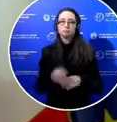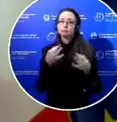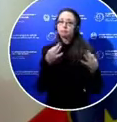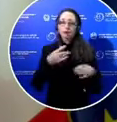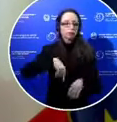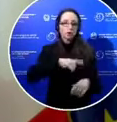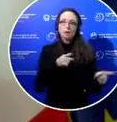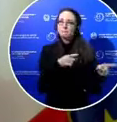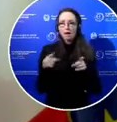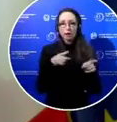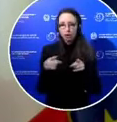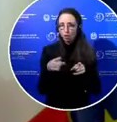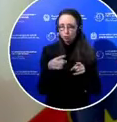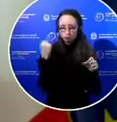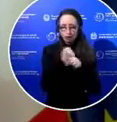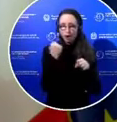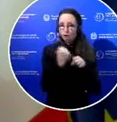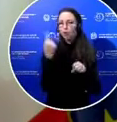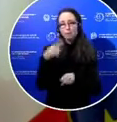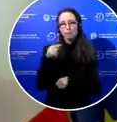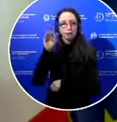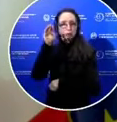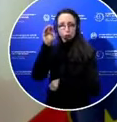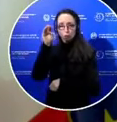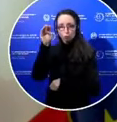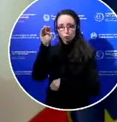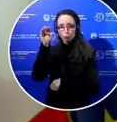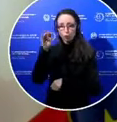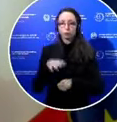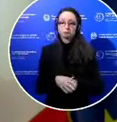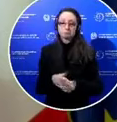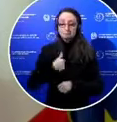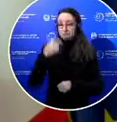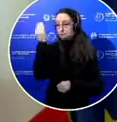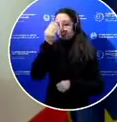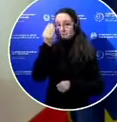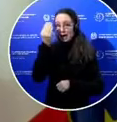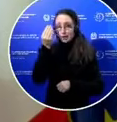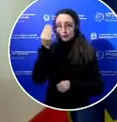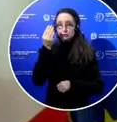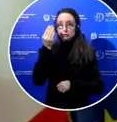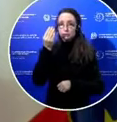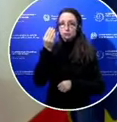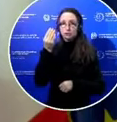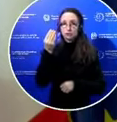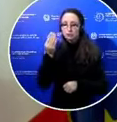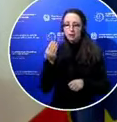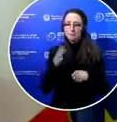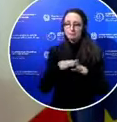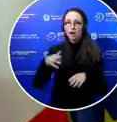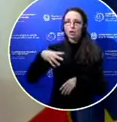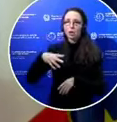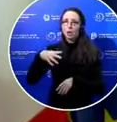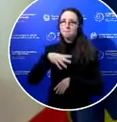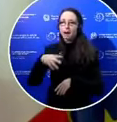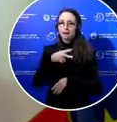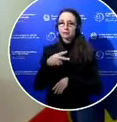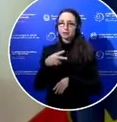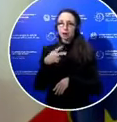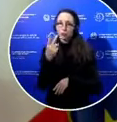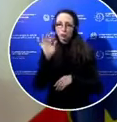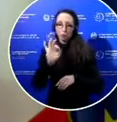periodo in cui lavoriamo per il nostro futuro. Siamo nel periodo in cui io penso abbiamo il piano Marshall 2.0, ovvero sia quello che i nostri